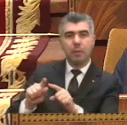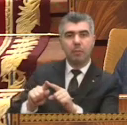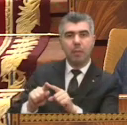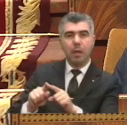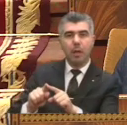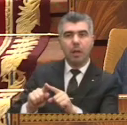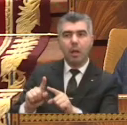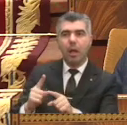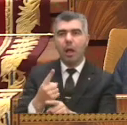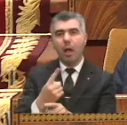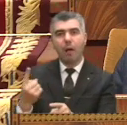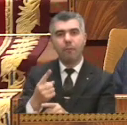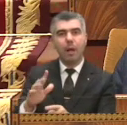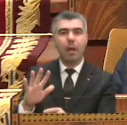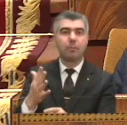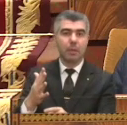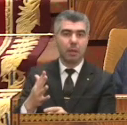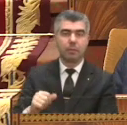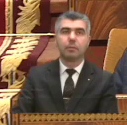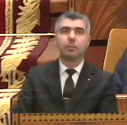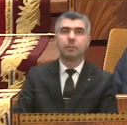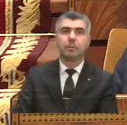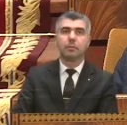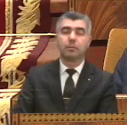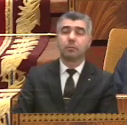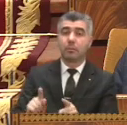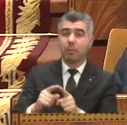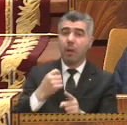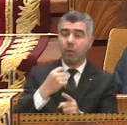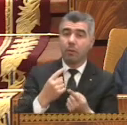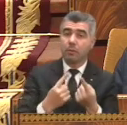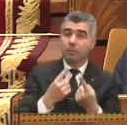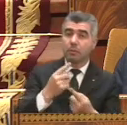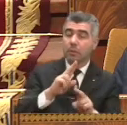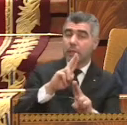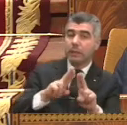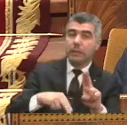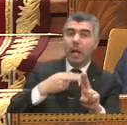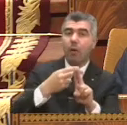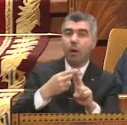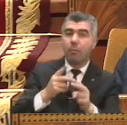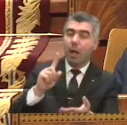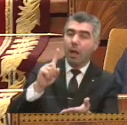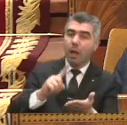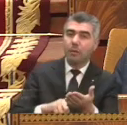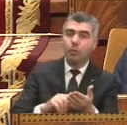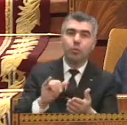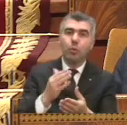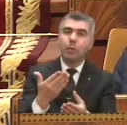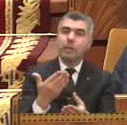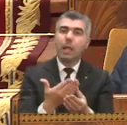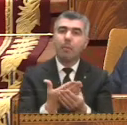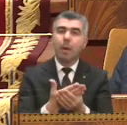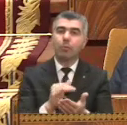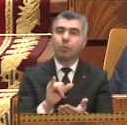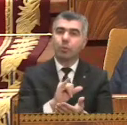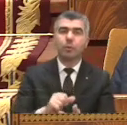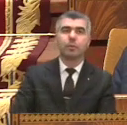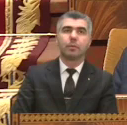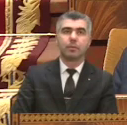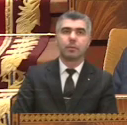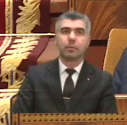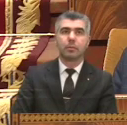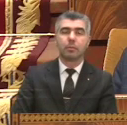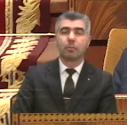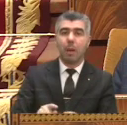درهم اذا هذا سؤال تظهر لي راه اساسي نجاوب عليه ولقاو الاسباب شنو هي ما عندها معنى